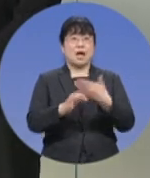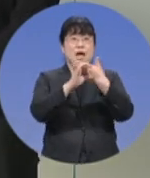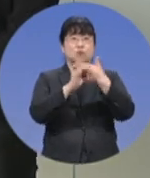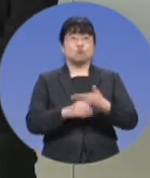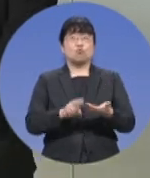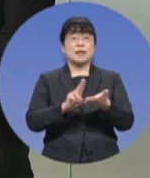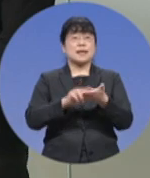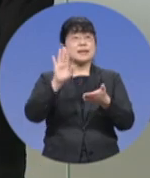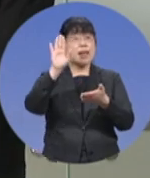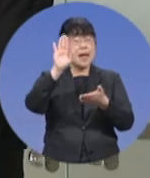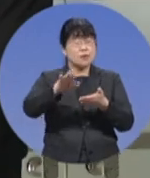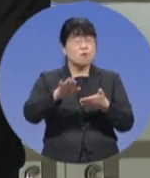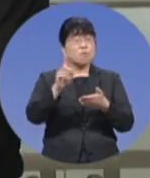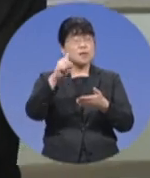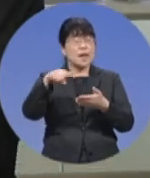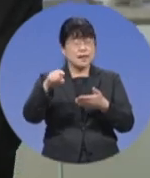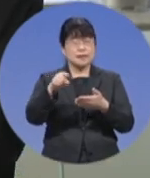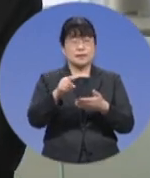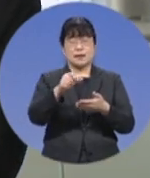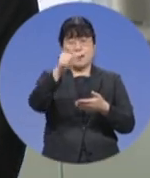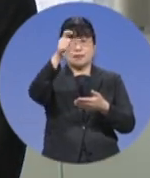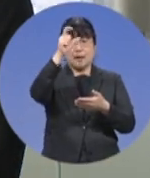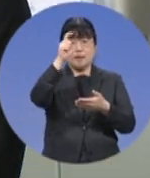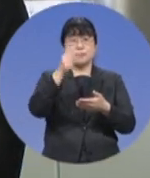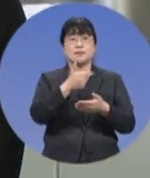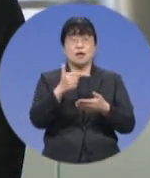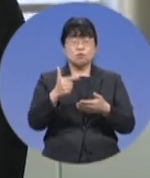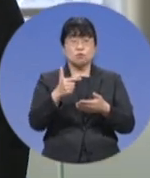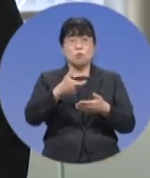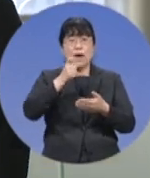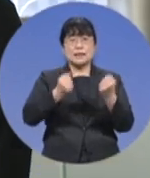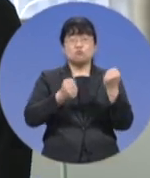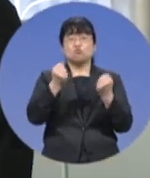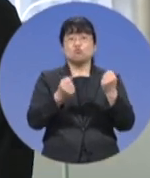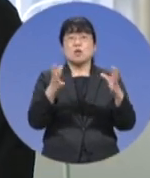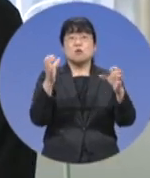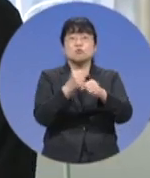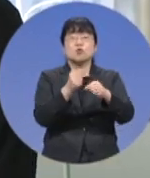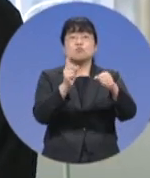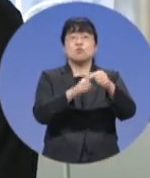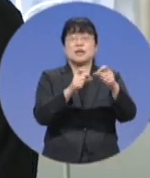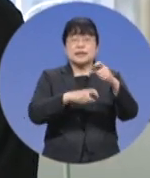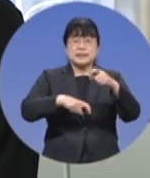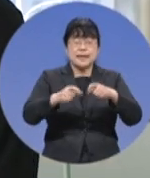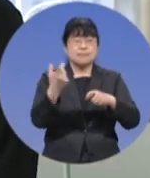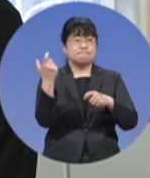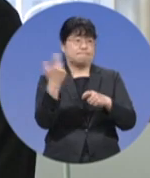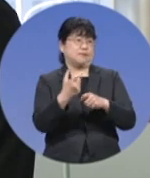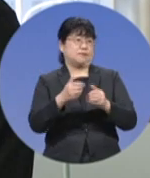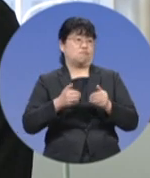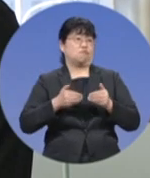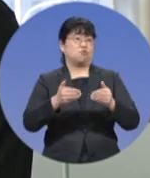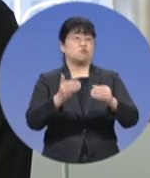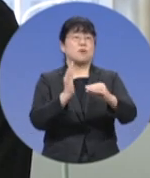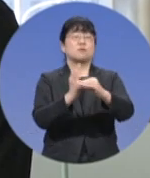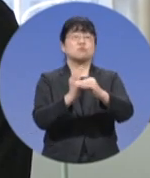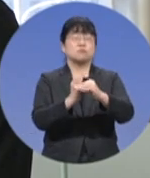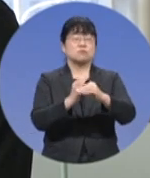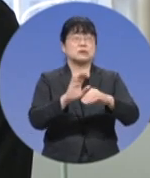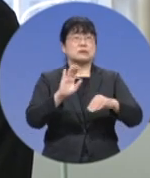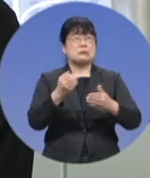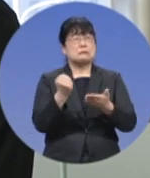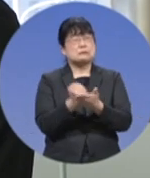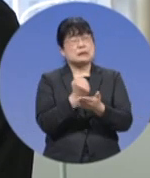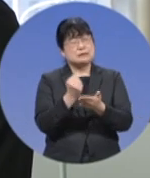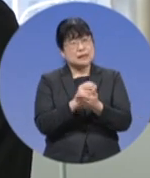制定以降も県や県警などでは飲酒運転の根絶に向けたさらなる取り組みを進めているところですが、残